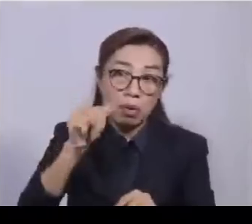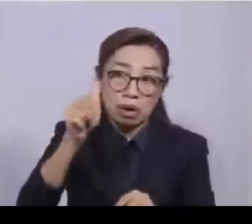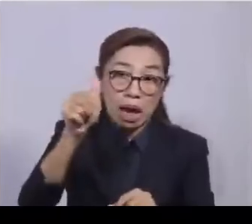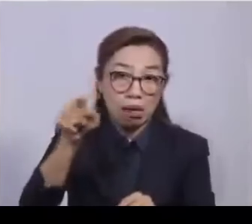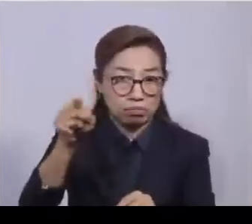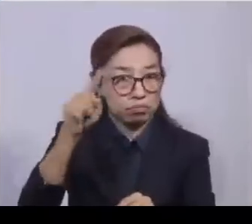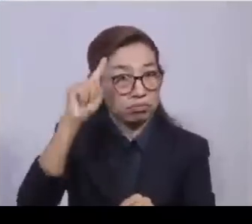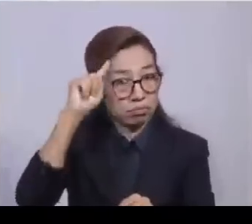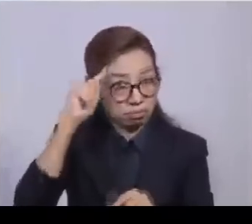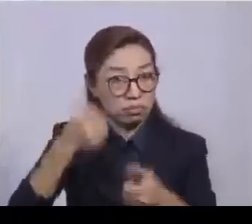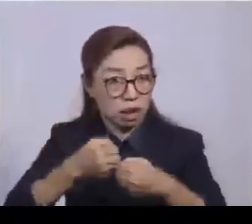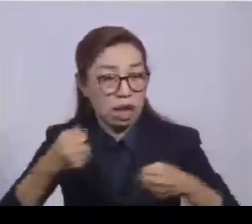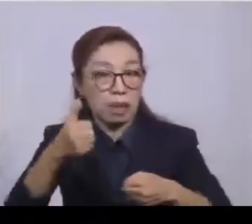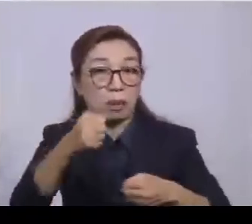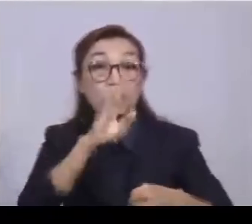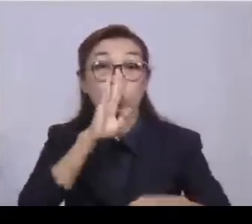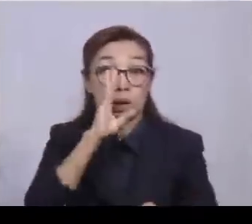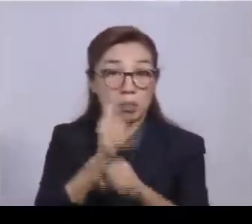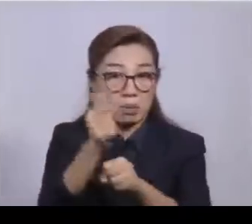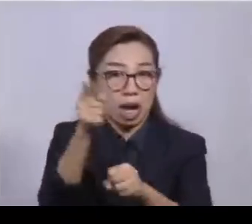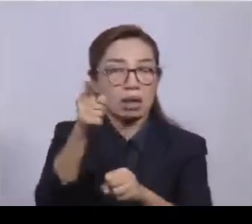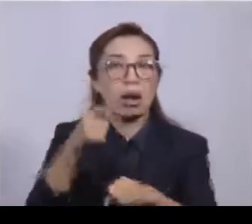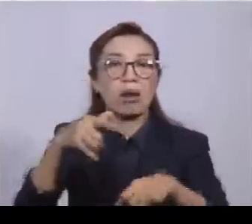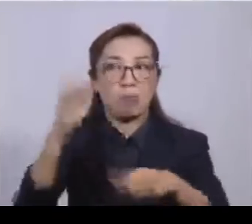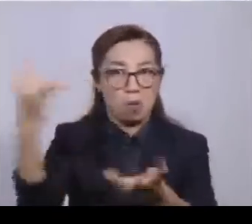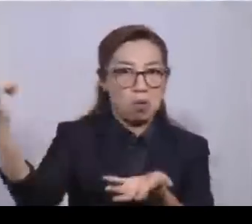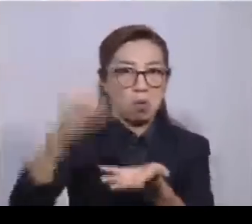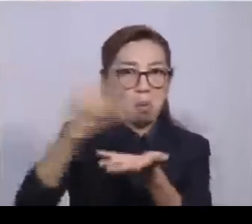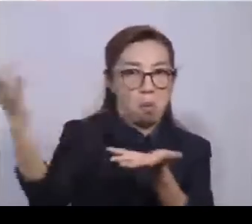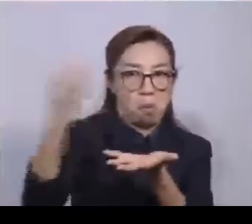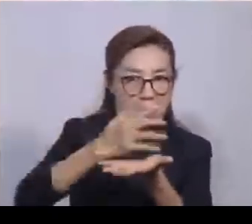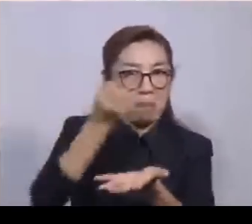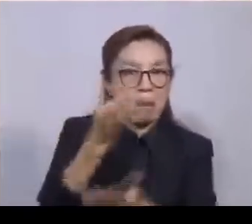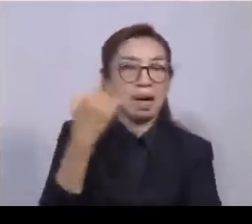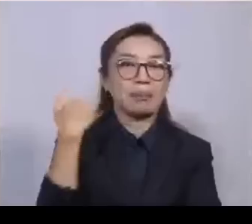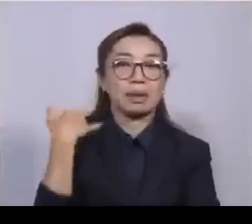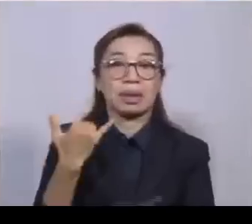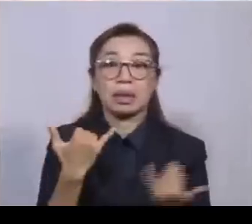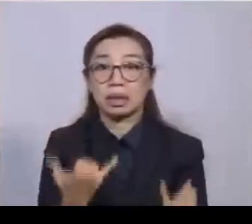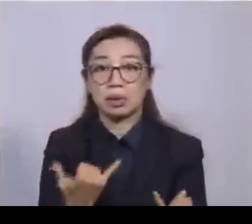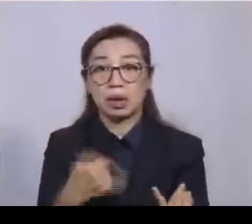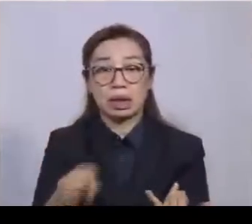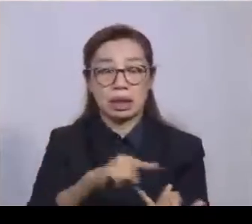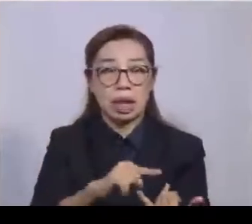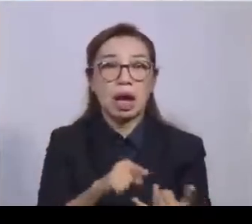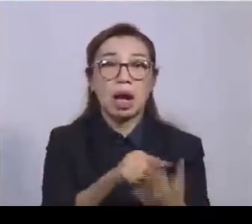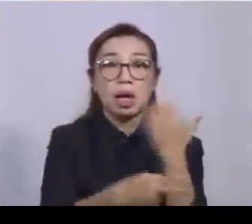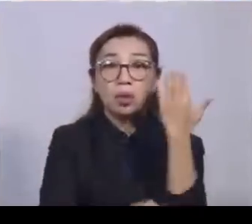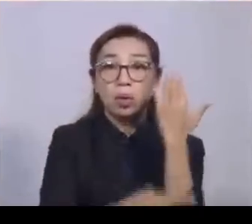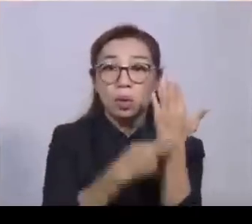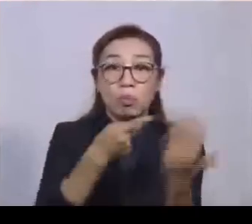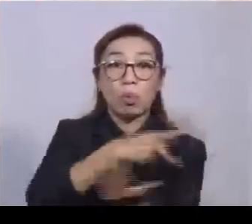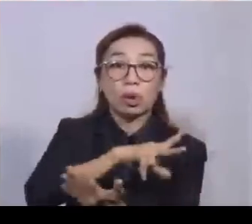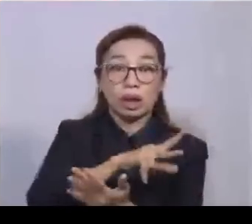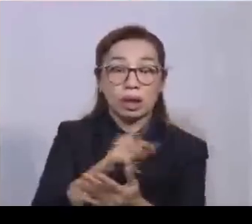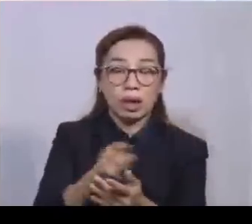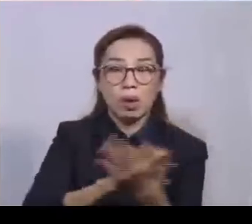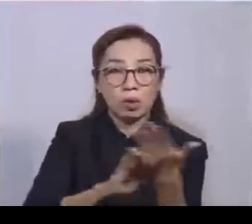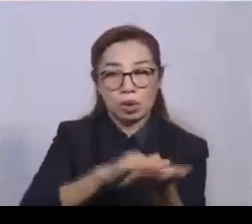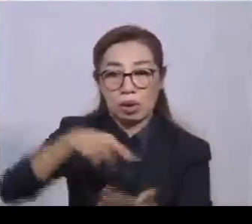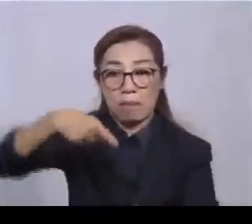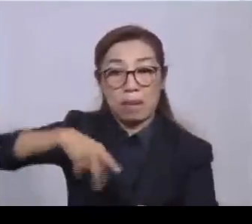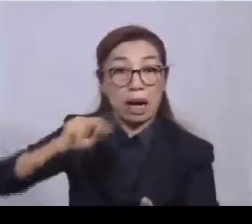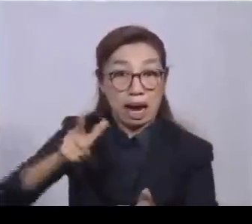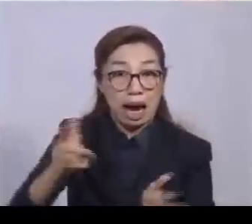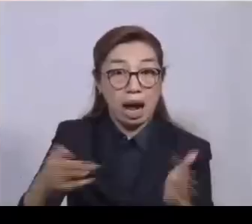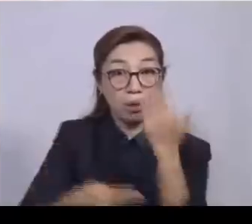ดูดนักท่องเที่ยวให้เข้ามาเที่ยวในพื้นที่ของอันดามันมากยิ่งขึ้นนะครับซึ่งปัจจุบันอัตราห้องพักในพื้นที่ของจังหวัดพังงาตอนนี้